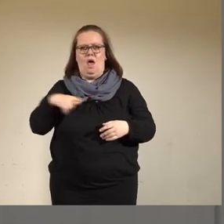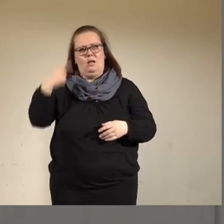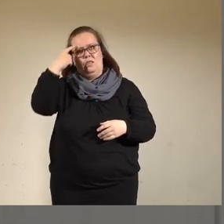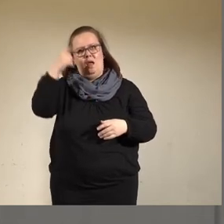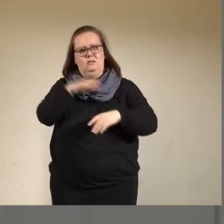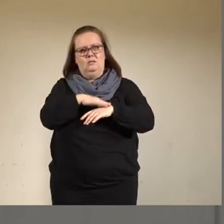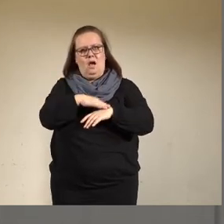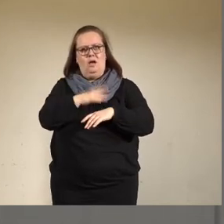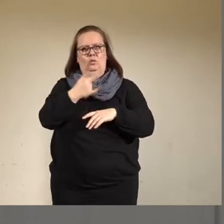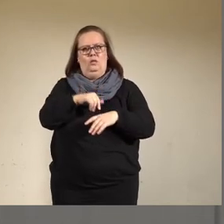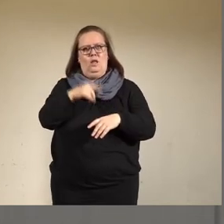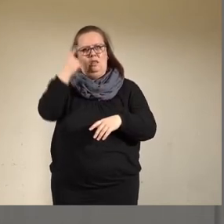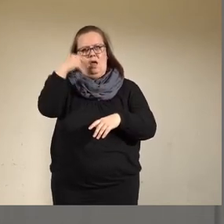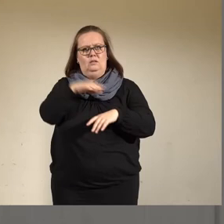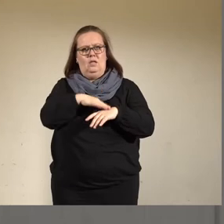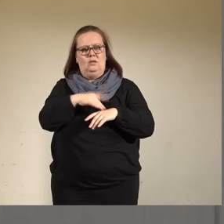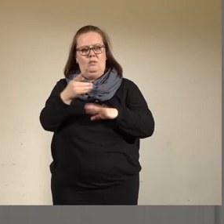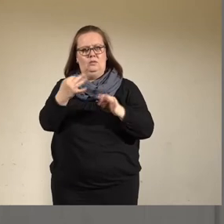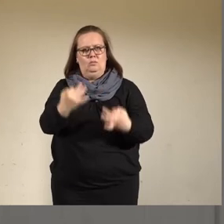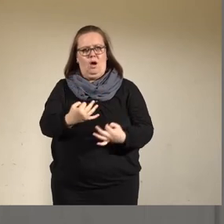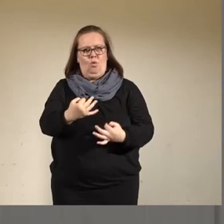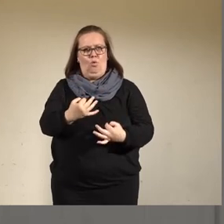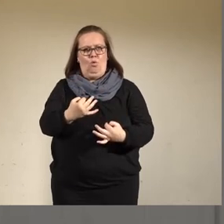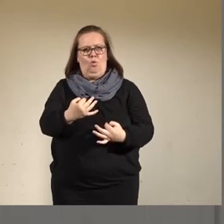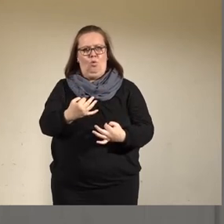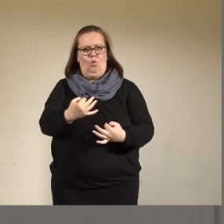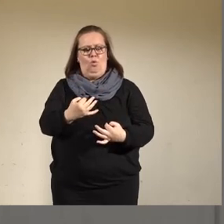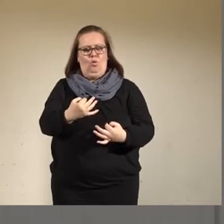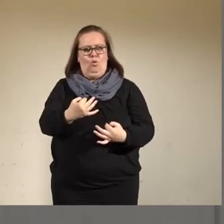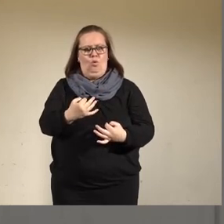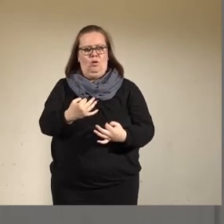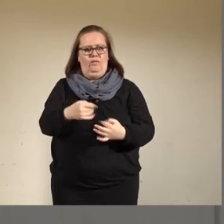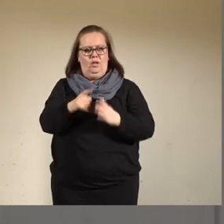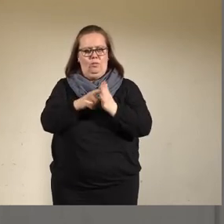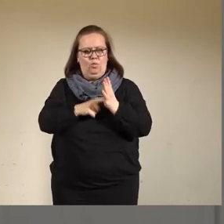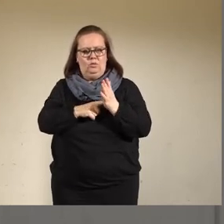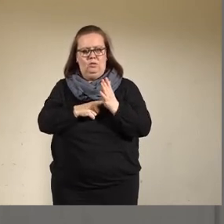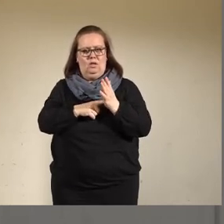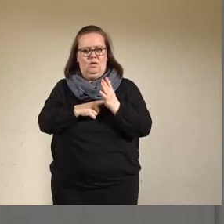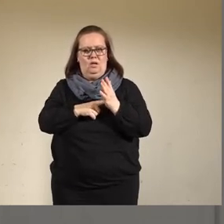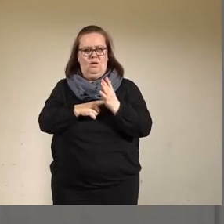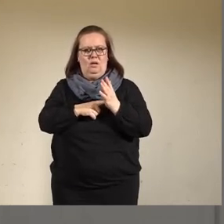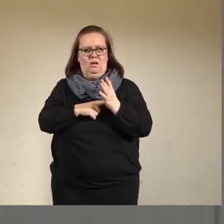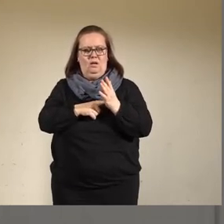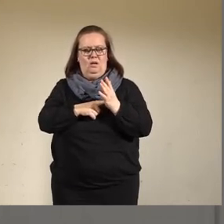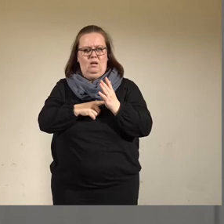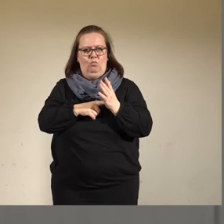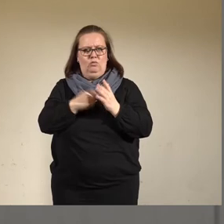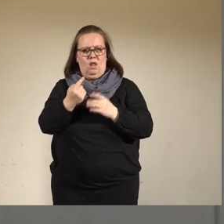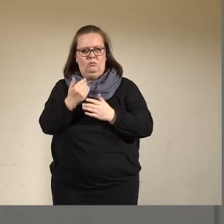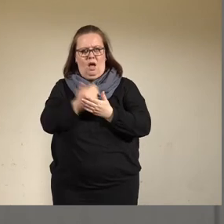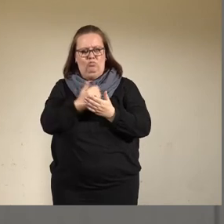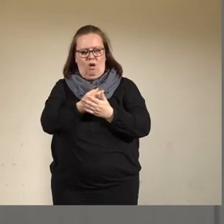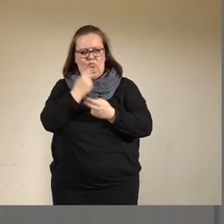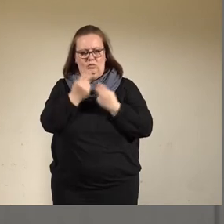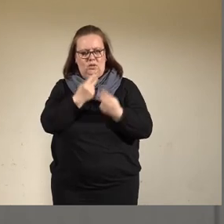gesprochen, beziehungsweise Sie haben von einer Denkzeit gesprochen, die Sie brauchen, um die Punkte zu finden, bei denen Sie dann Einsparungen